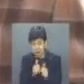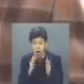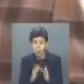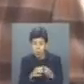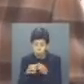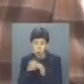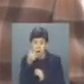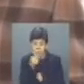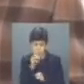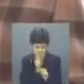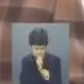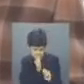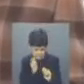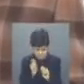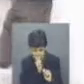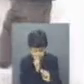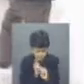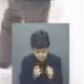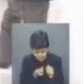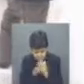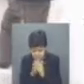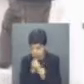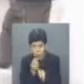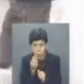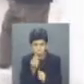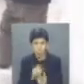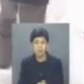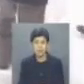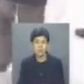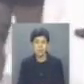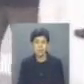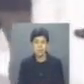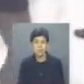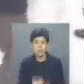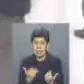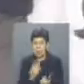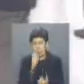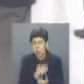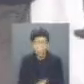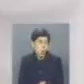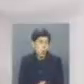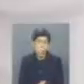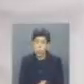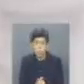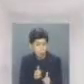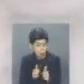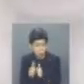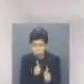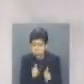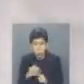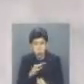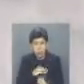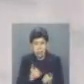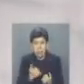องเร่งมือกันทำงานเพื่อให้ทันกับเวลาที่กำหนดแต่สภาพอากาศดูเหมือนไม่ค่อยเป็นใจกับผู้เข้าแข่งขันค่ะเนื่องจากอุ